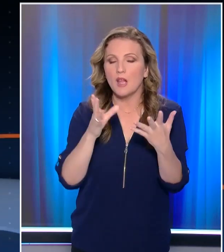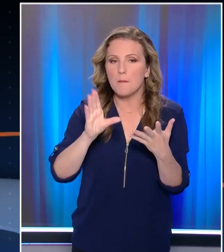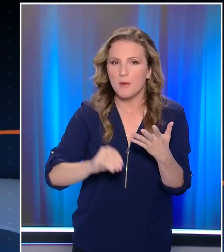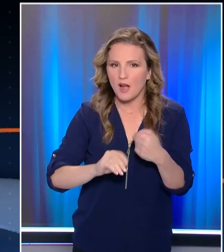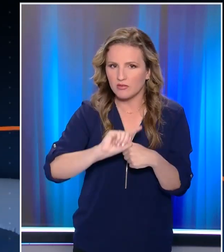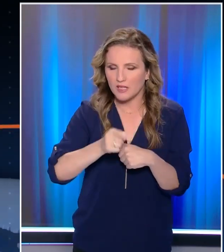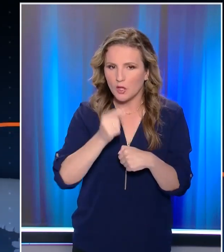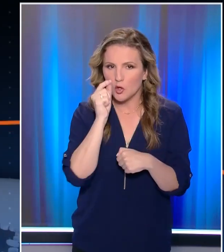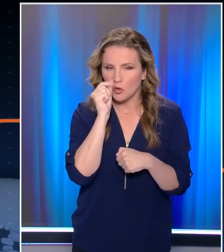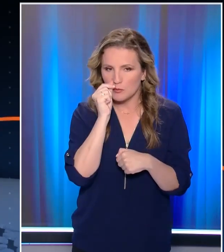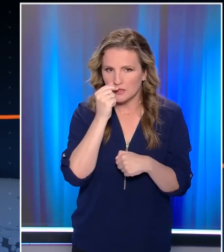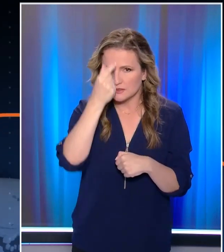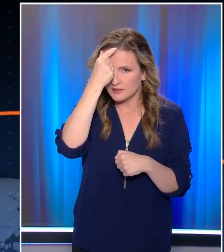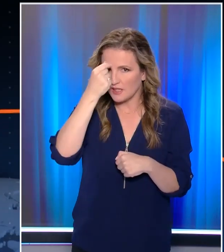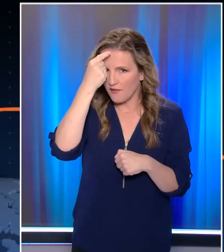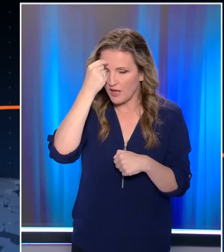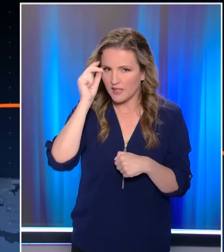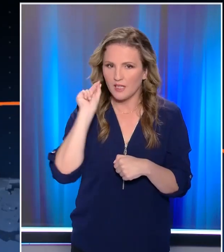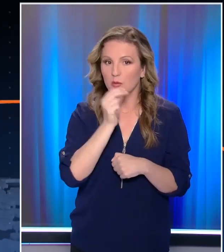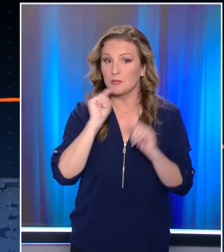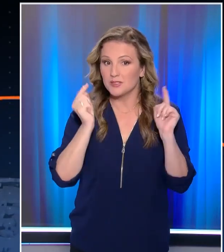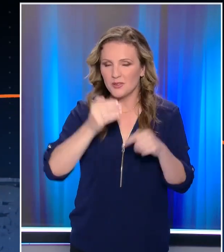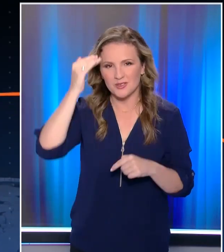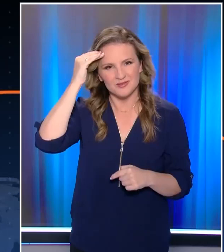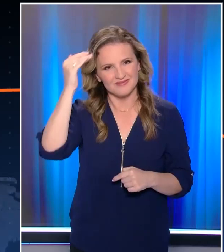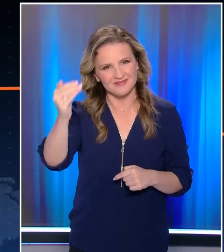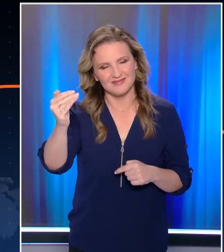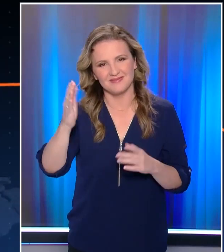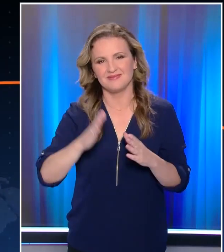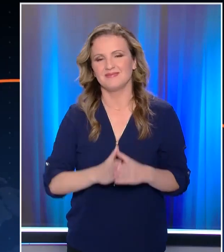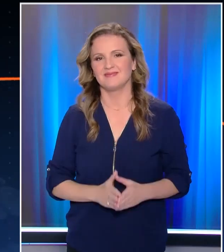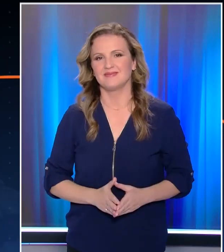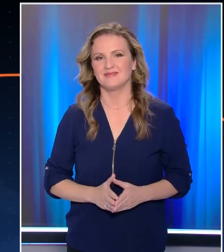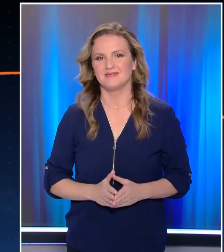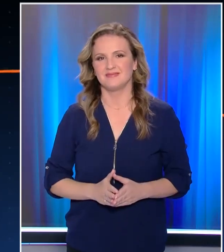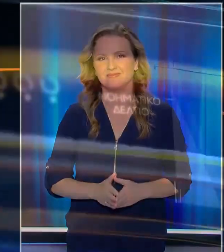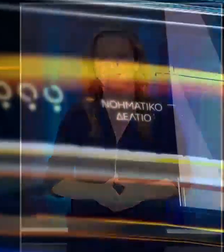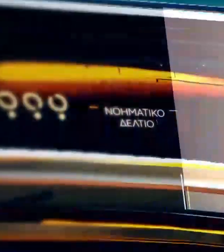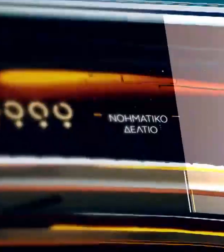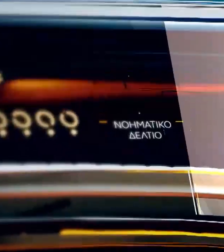ειδήσεων του Open στις 7 παρατέταρτο με τον Νίκο Στραβελάκη. Καλό απόγευμα σε όλους.